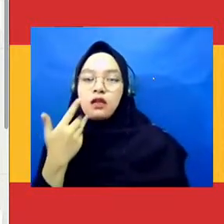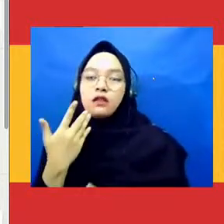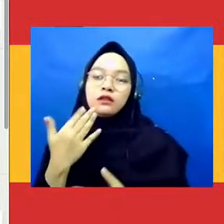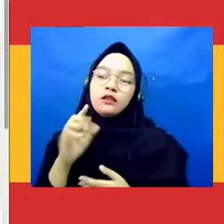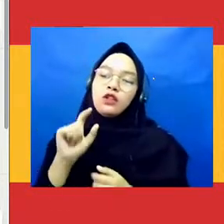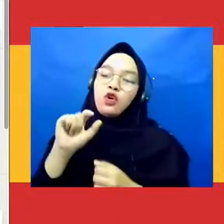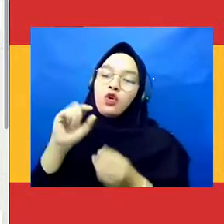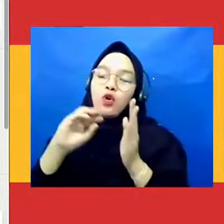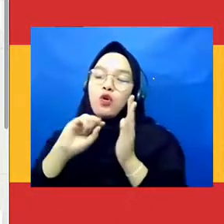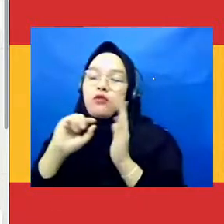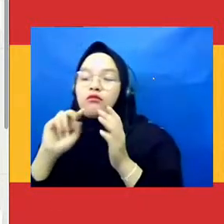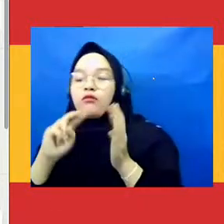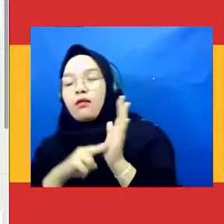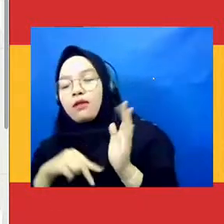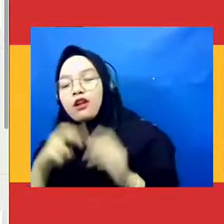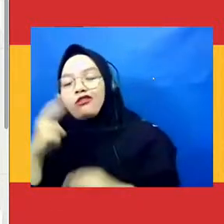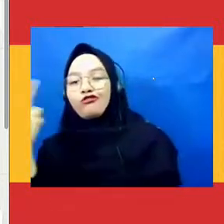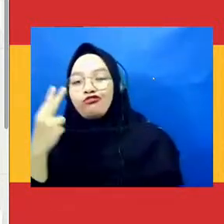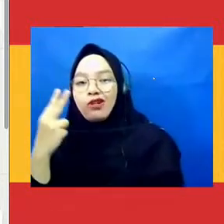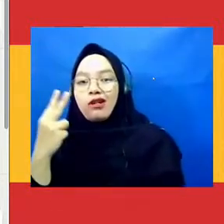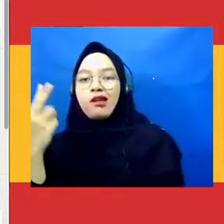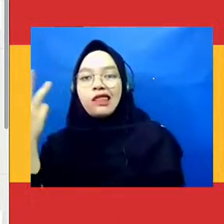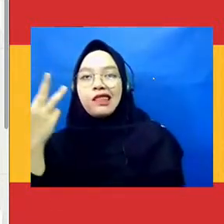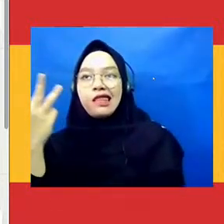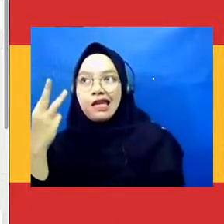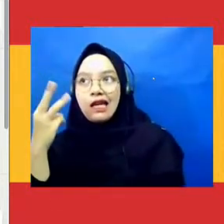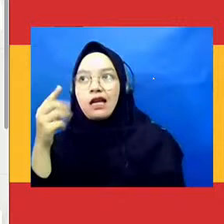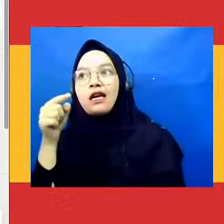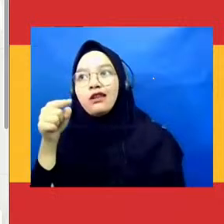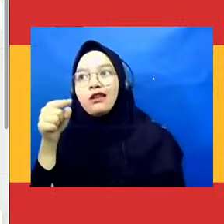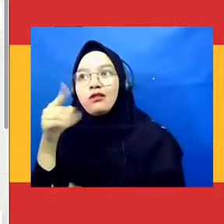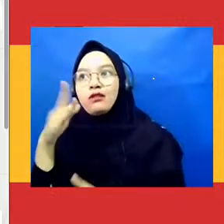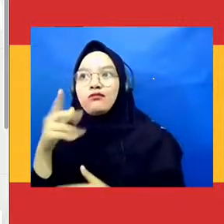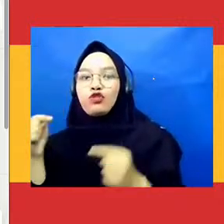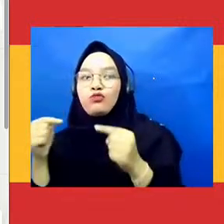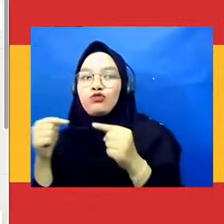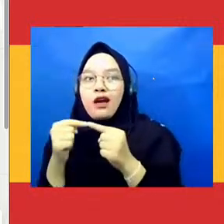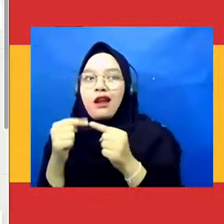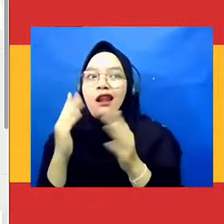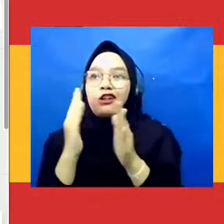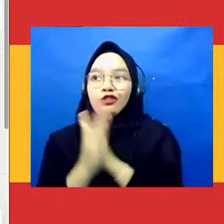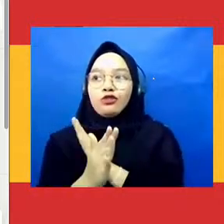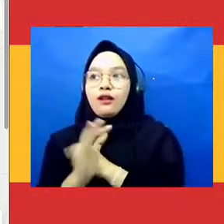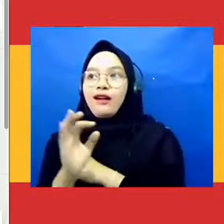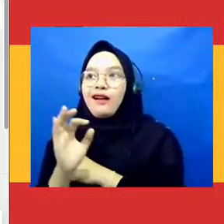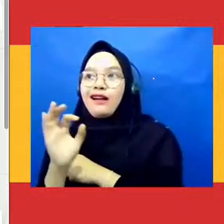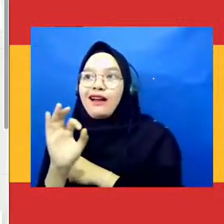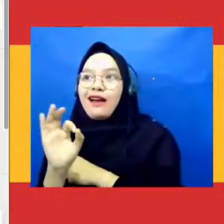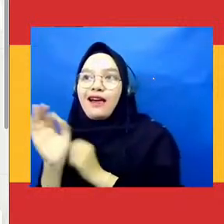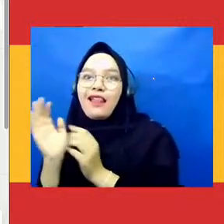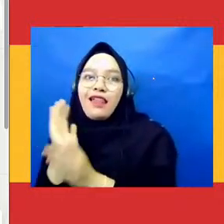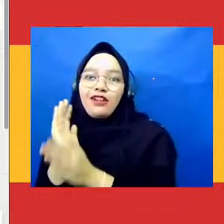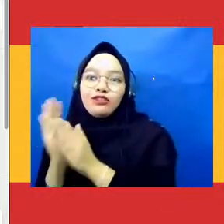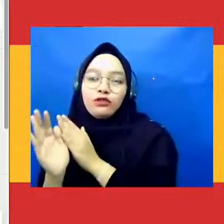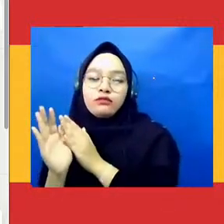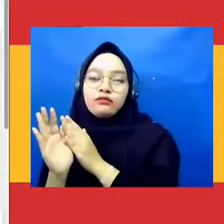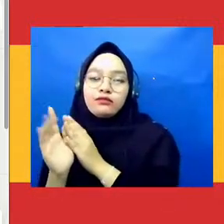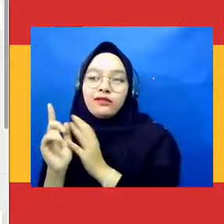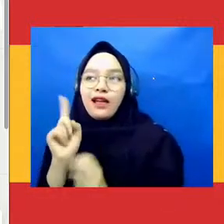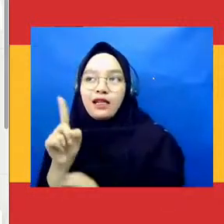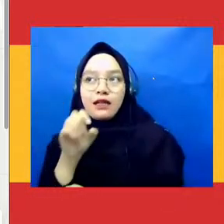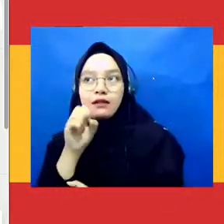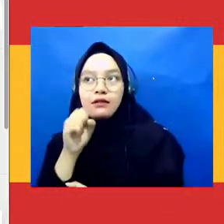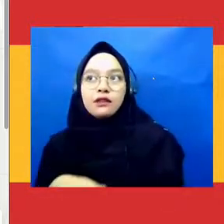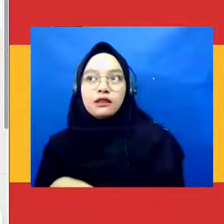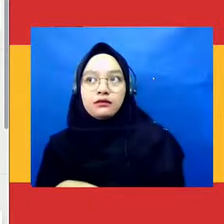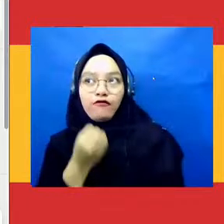itu adalah yang berkaitan baik secara langsung maupun tidak langsung. Nah, bocoran sedikit Bapak Ibu, duty